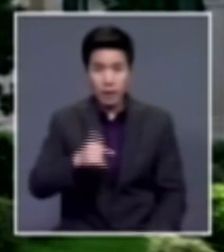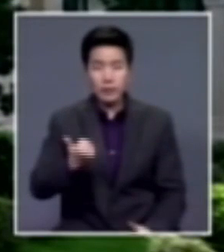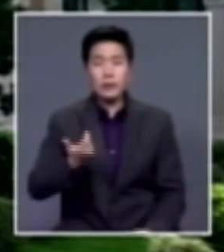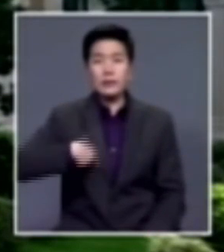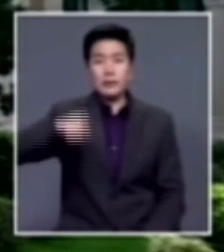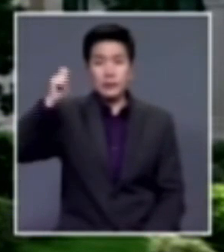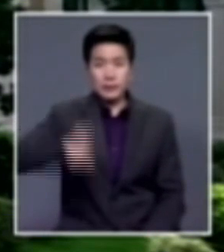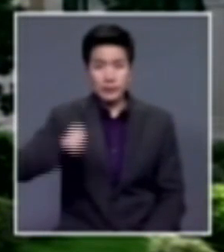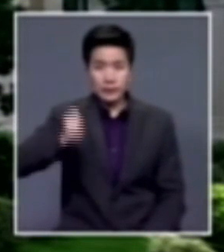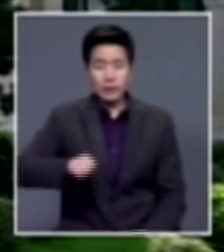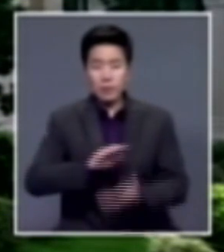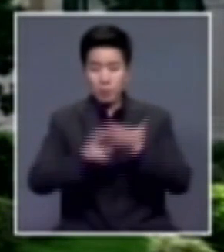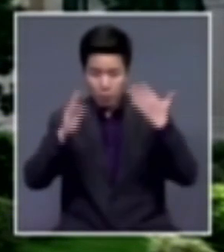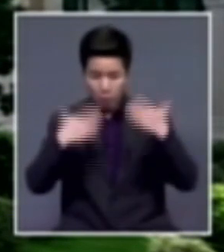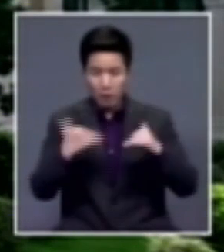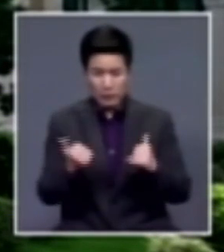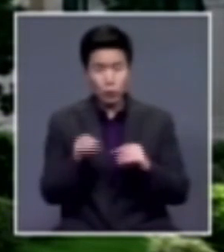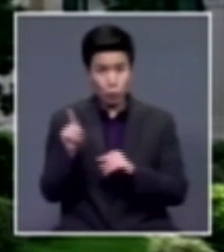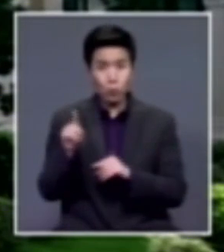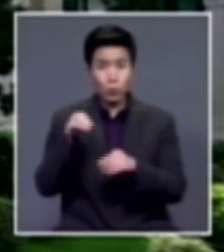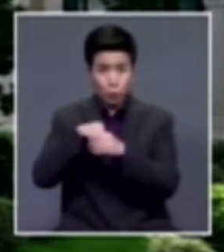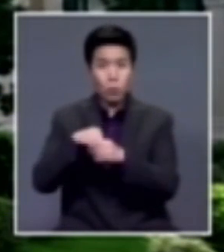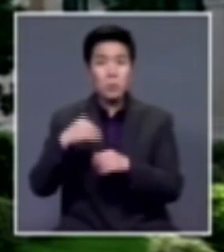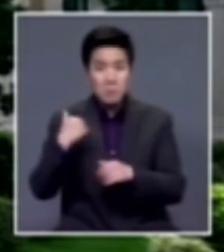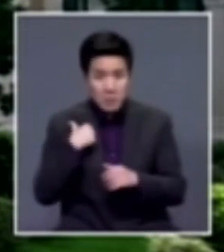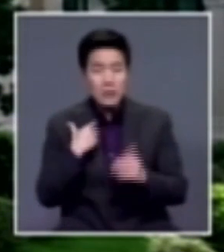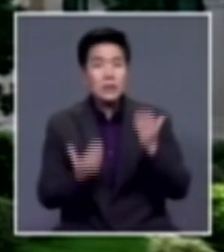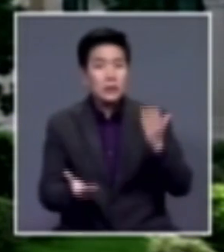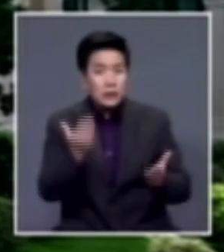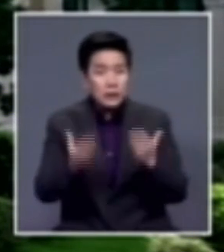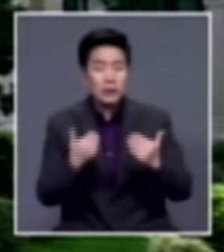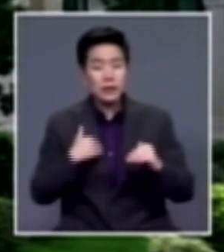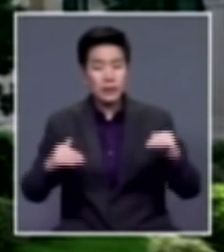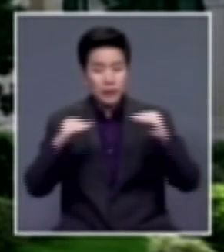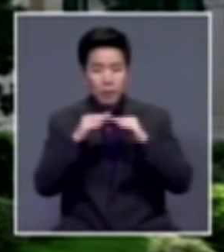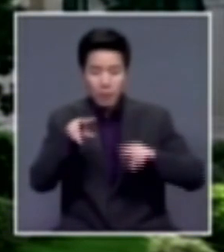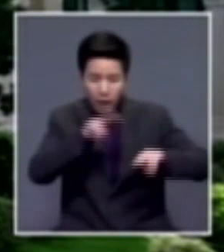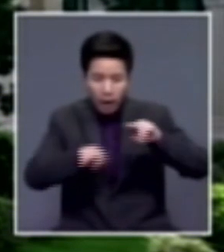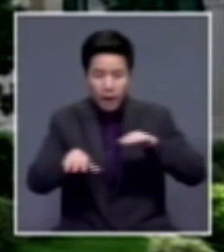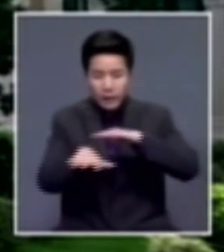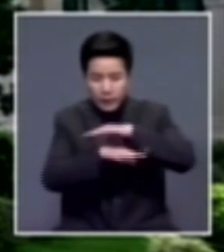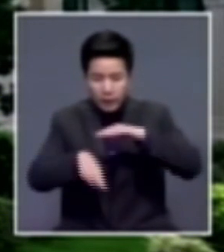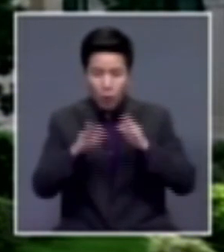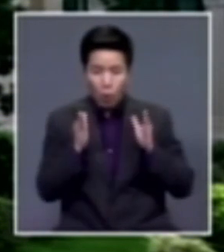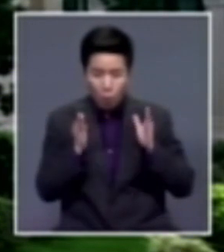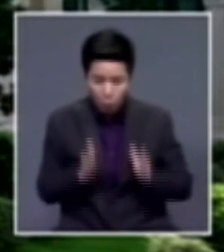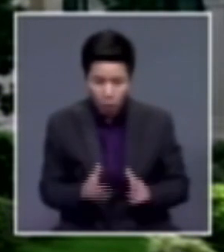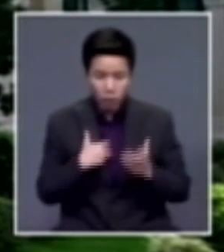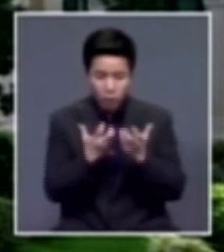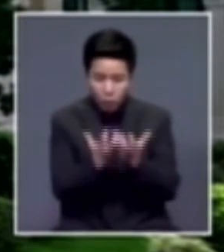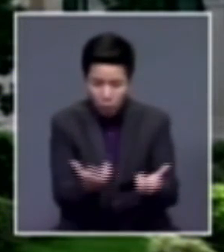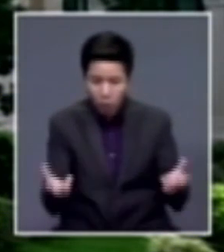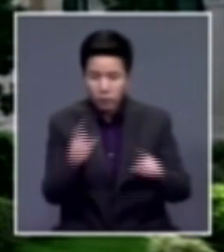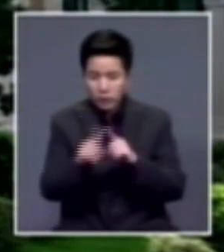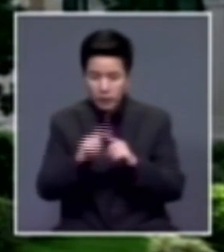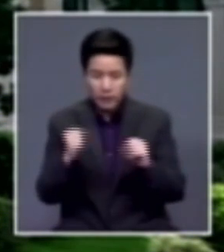ลก็ตัดสินลงมาแล้วบางส่วนก็ยังอยู่ในกระบวนการยุติธรรมนะครับเราต้องให้ความเป็นธรรมหาหลักฐานทางพยานบุคคลวัตถุพยานต่